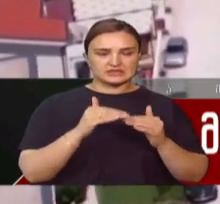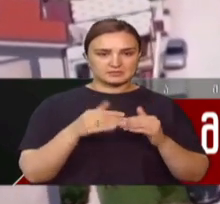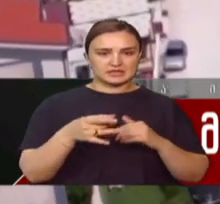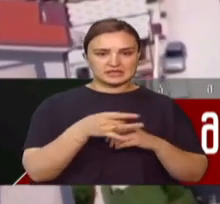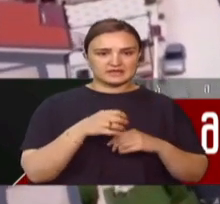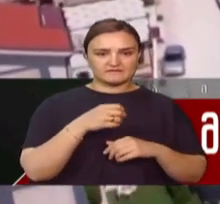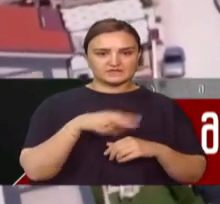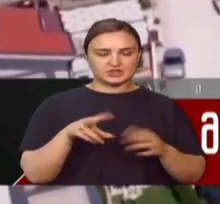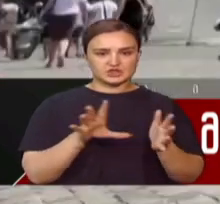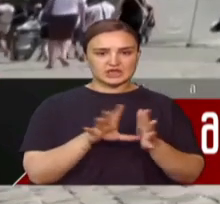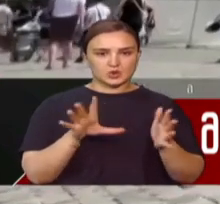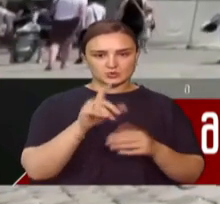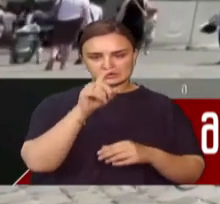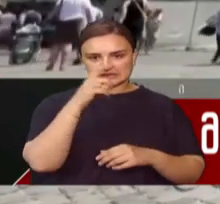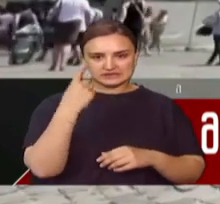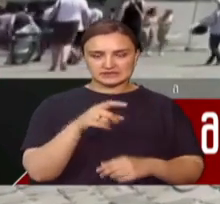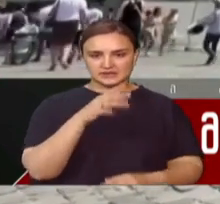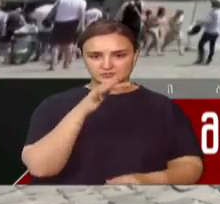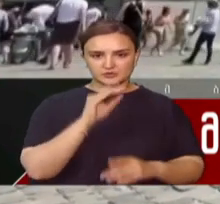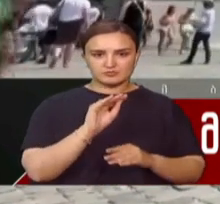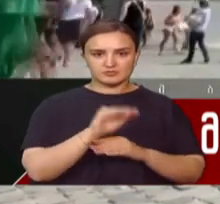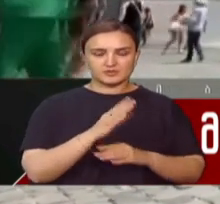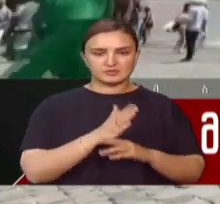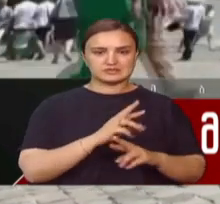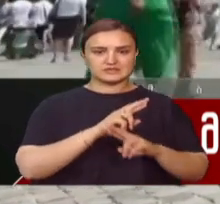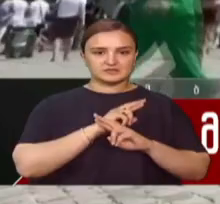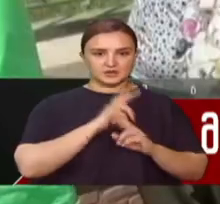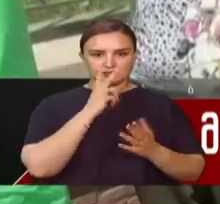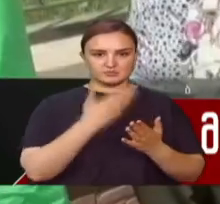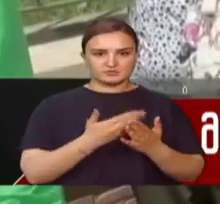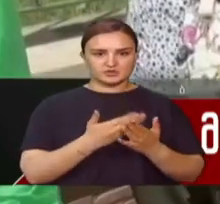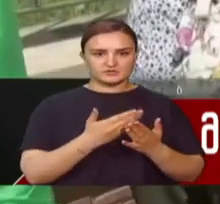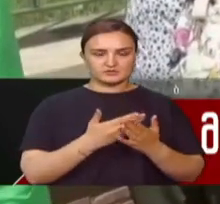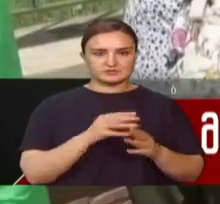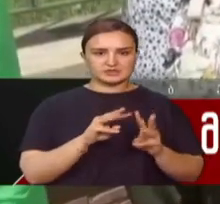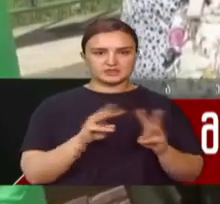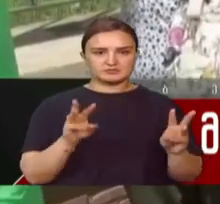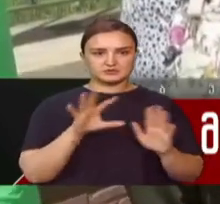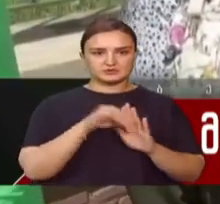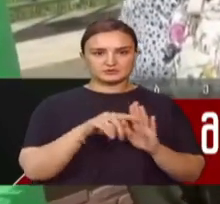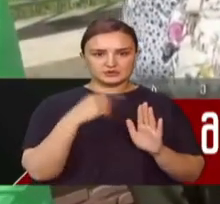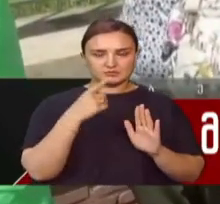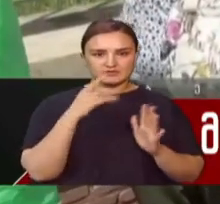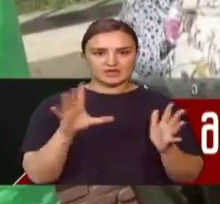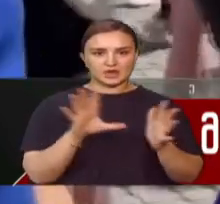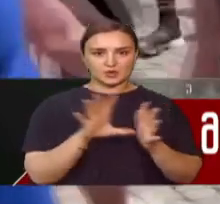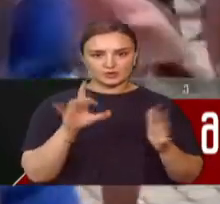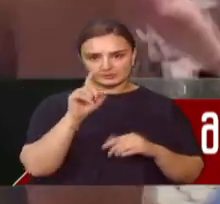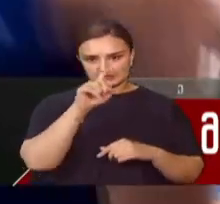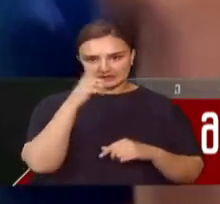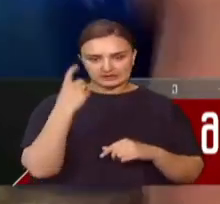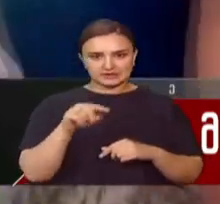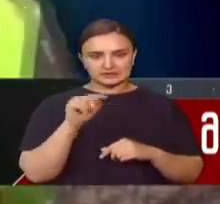რეგიონებში ივლისში რეკორდული სიცხეების ფონზე გაზრდილია სიკვდილიანობის მაჩვენებელი. სამინისტროში განაცხადეს, რომ რეკორდულმა